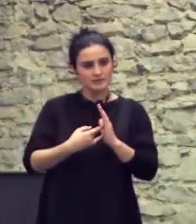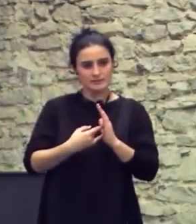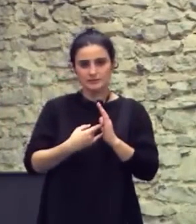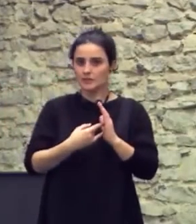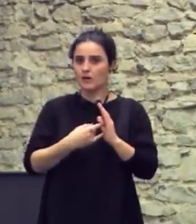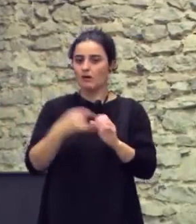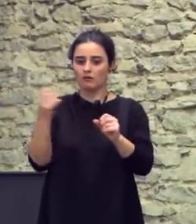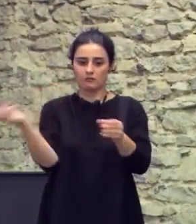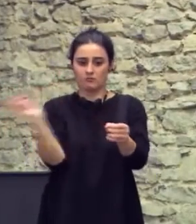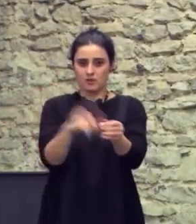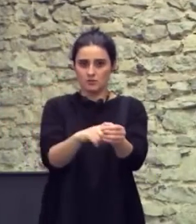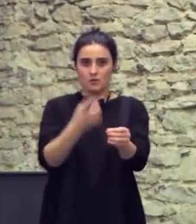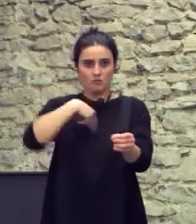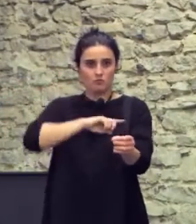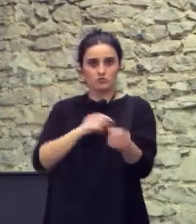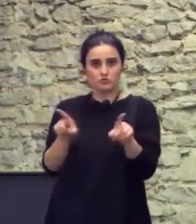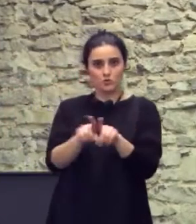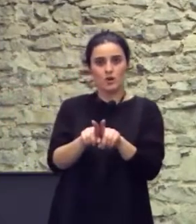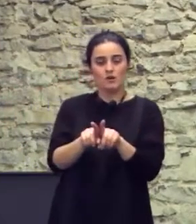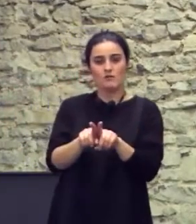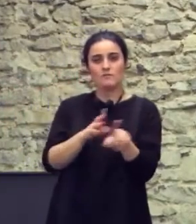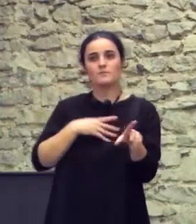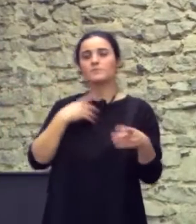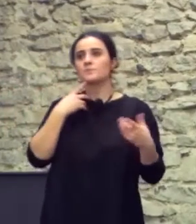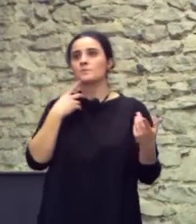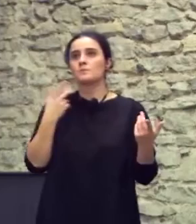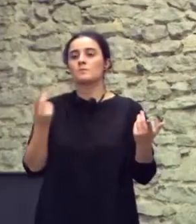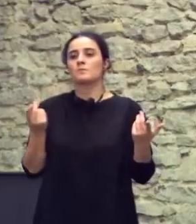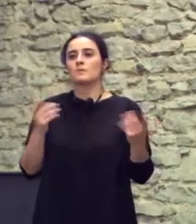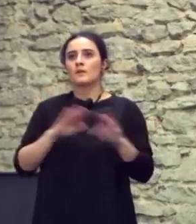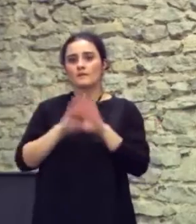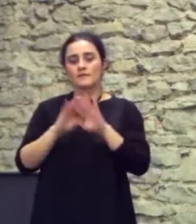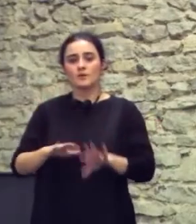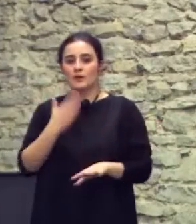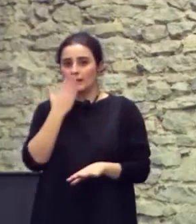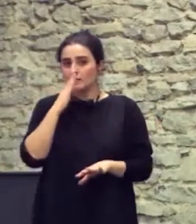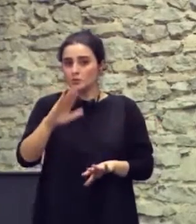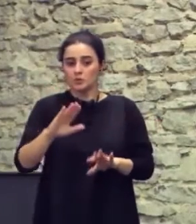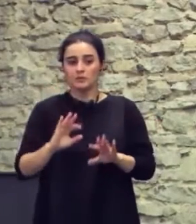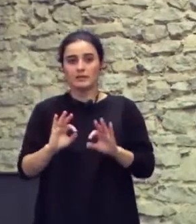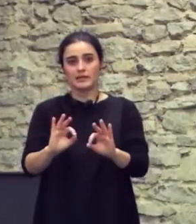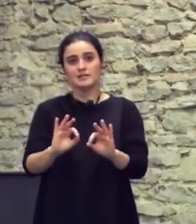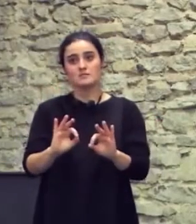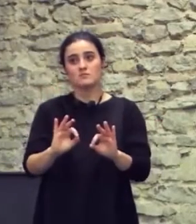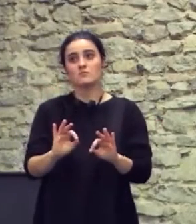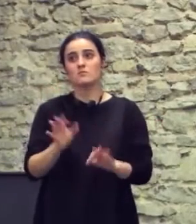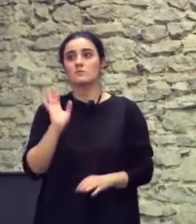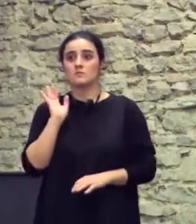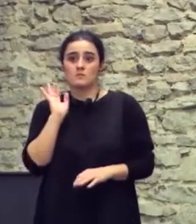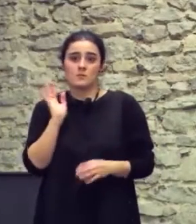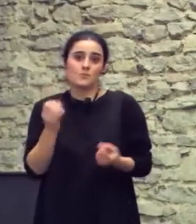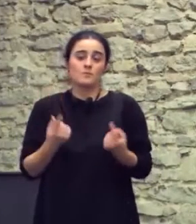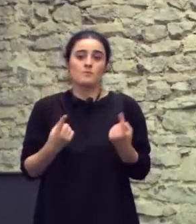ari garen bezala. Hortaz, jarrerak jarrera eta noski